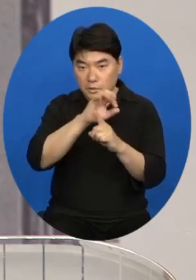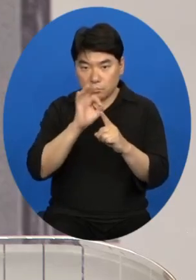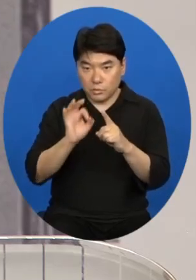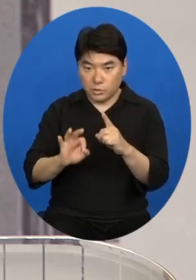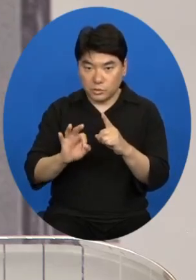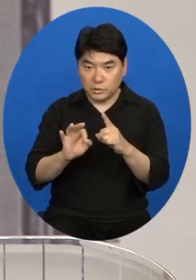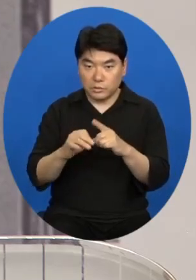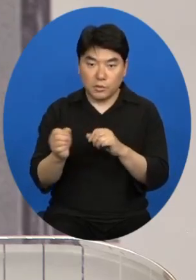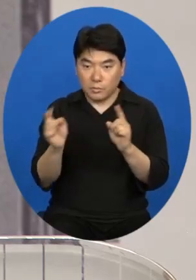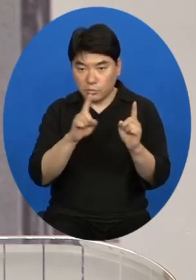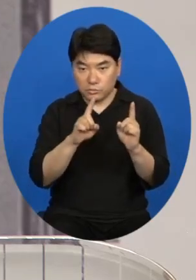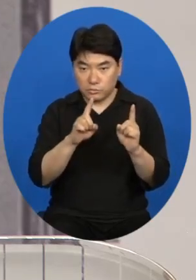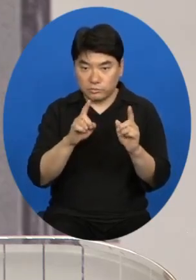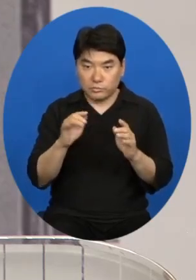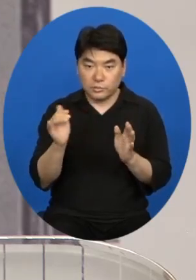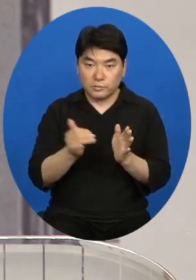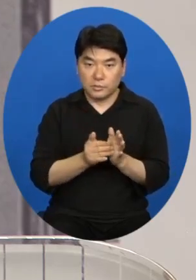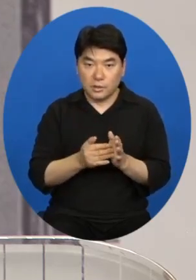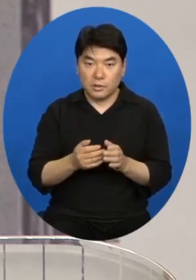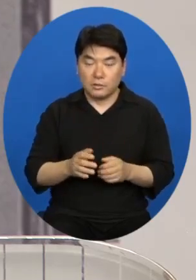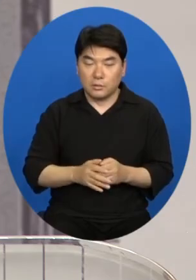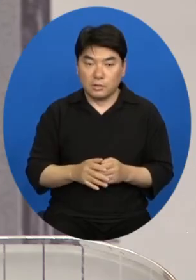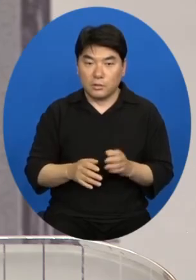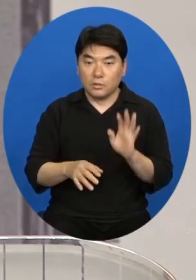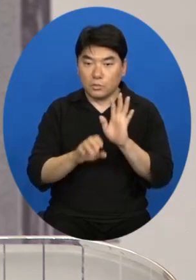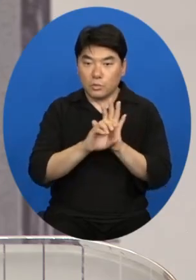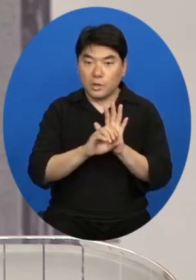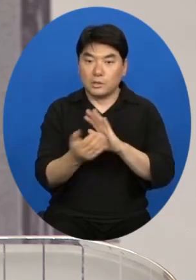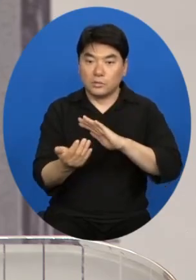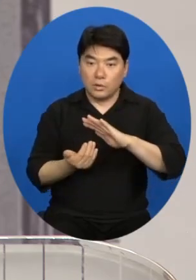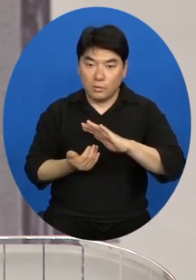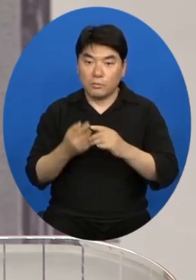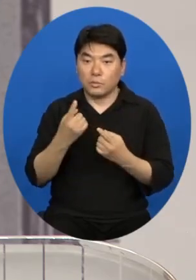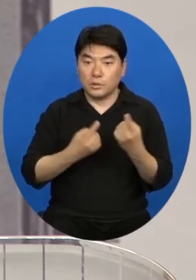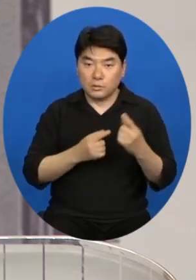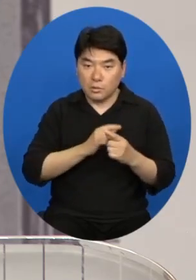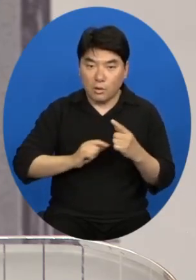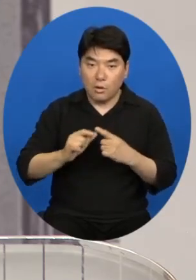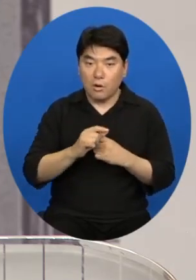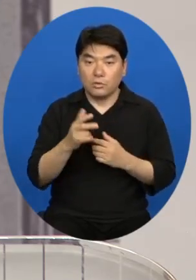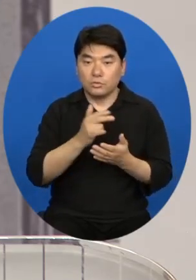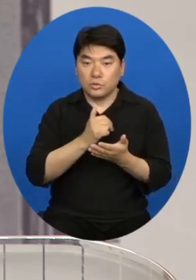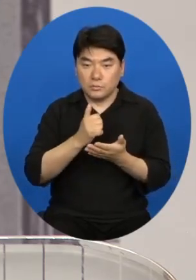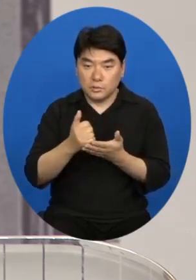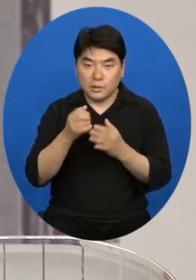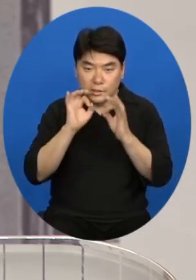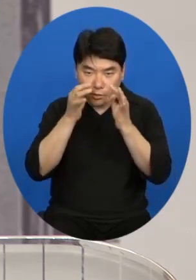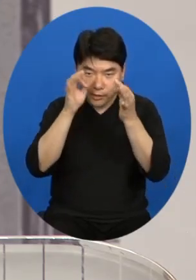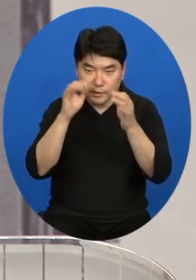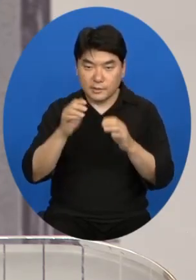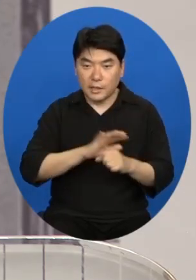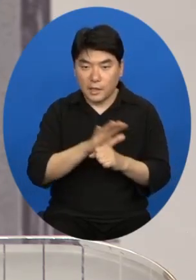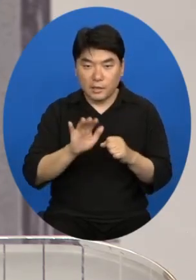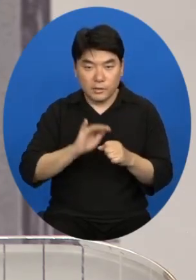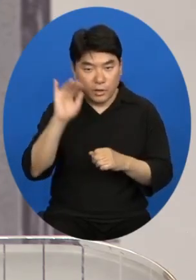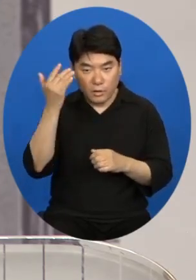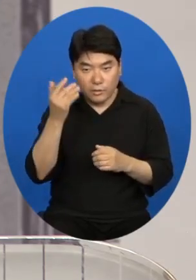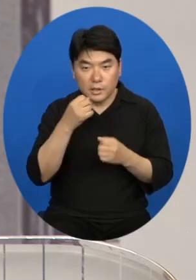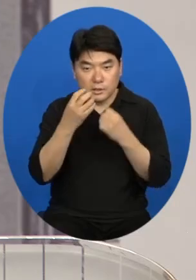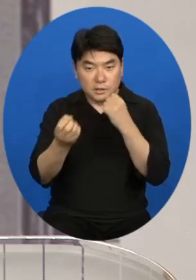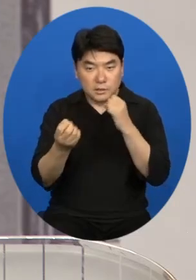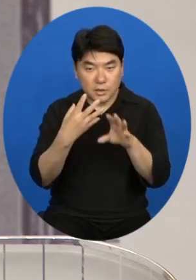한국교회 통계거든요. 그러면 코로나 이전보다 더 간절하게 내가 이제 주님을 사랑하게 되었는가 라고 응답한